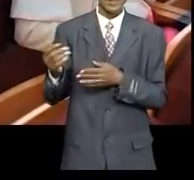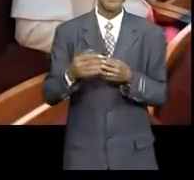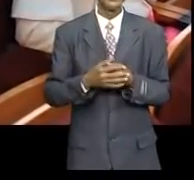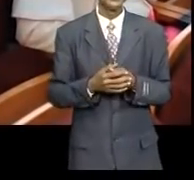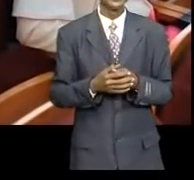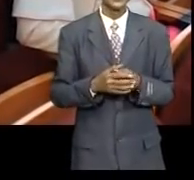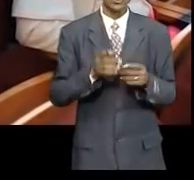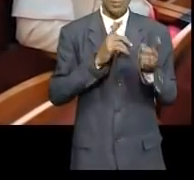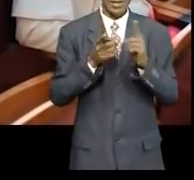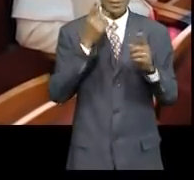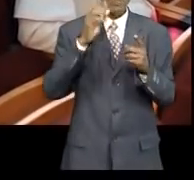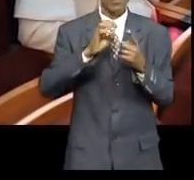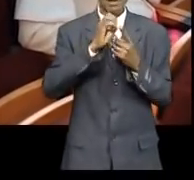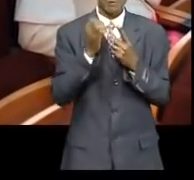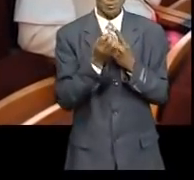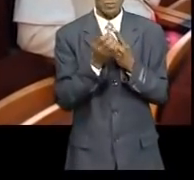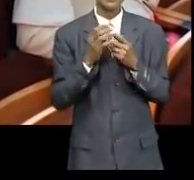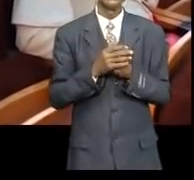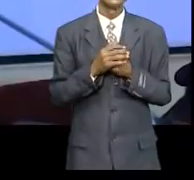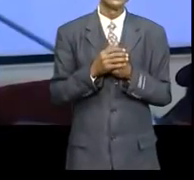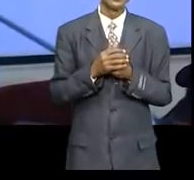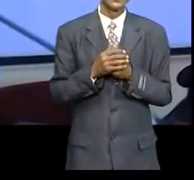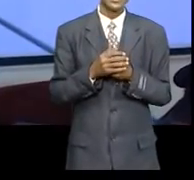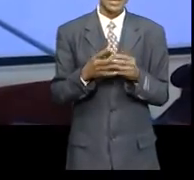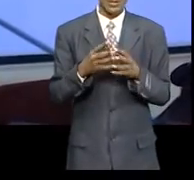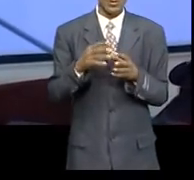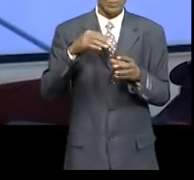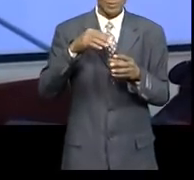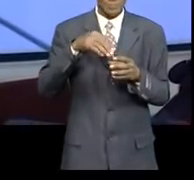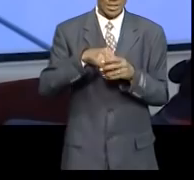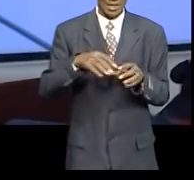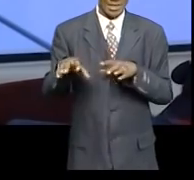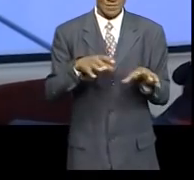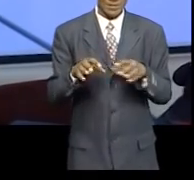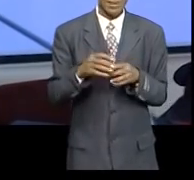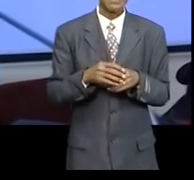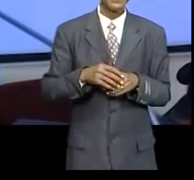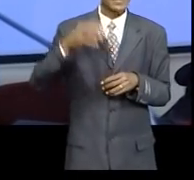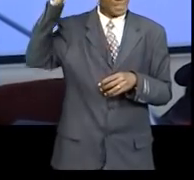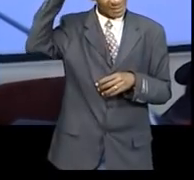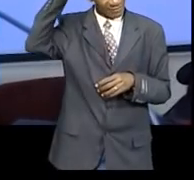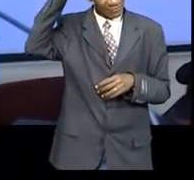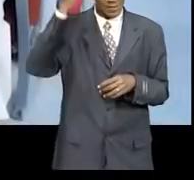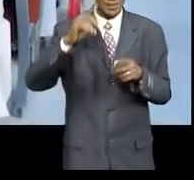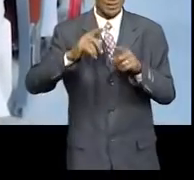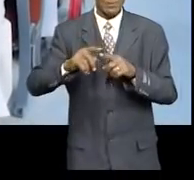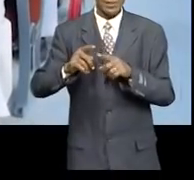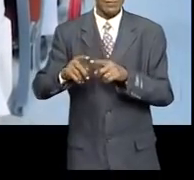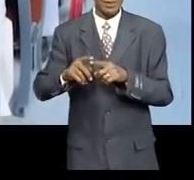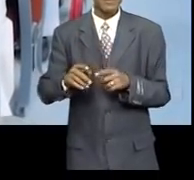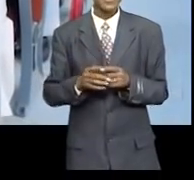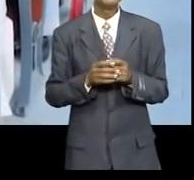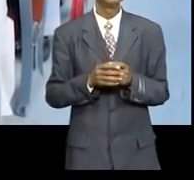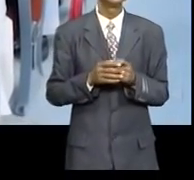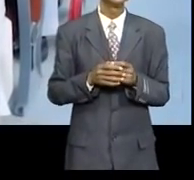l'environnement, ainsi qu'au changement climatique. Grâce à cette activité, les évêques de la SENCO ont eu l'occasion de définir les grandes lignes de